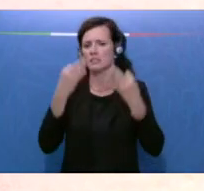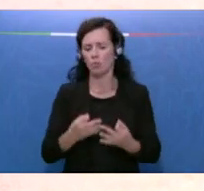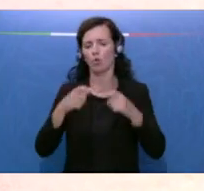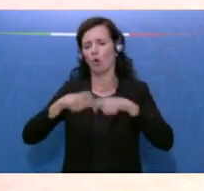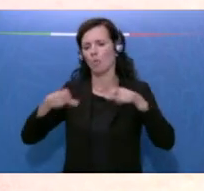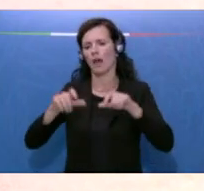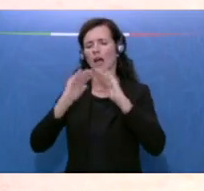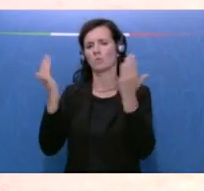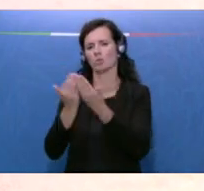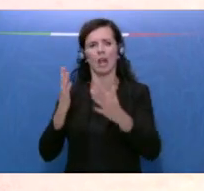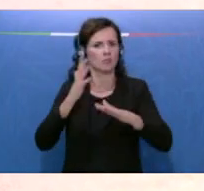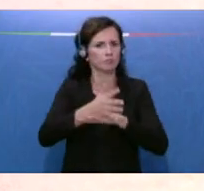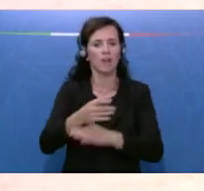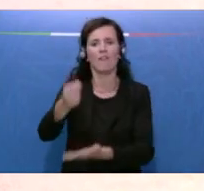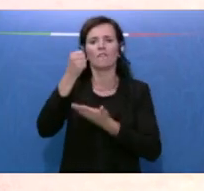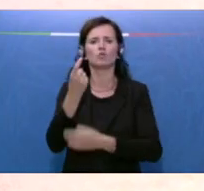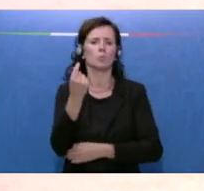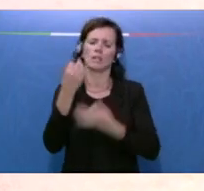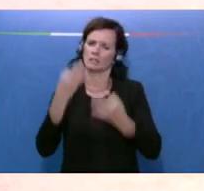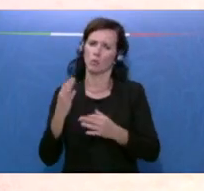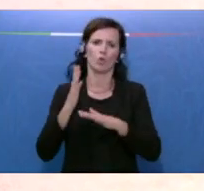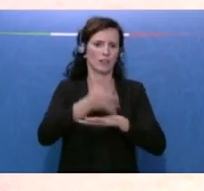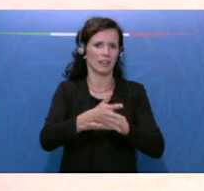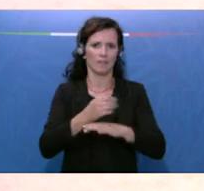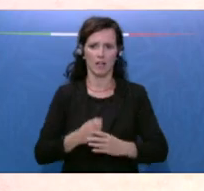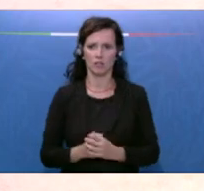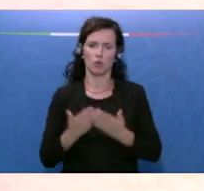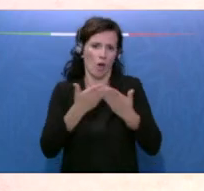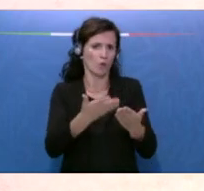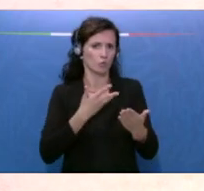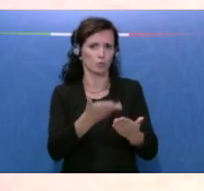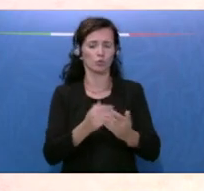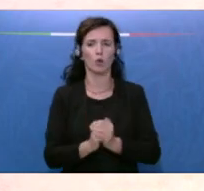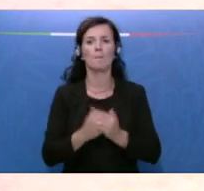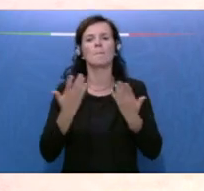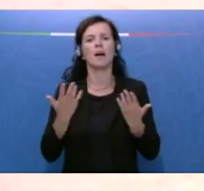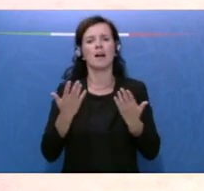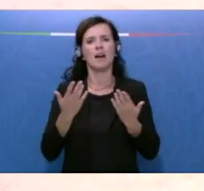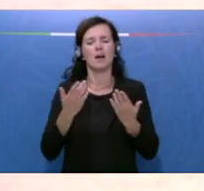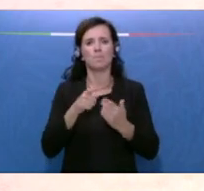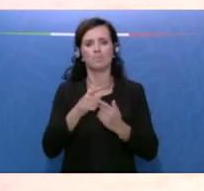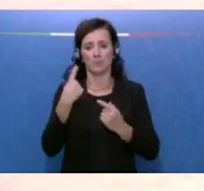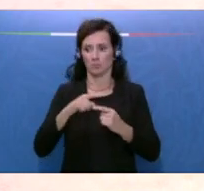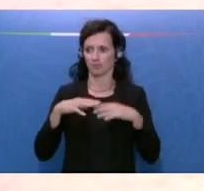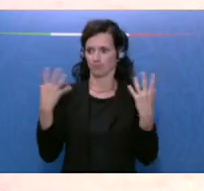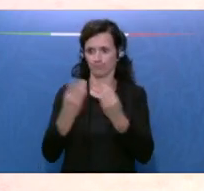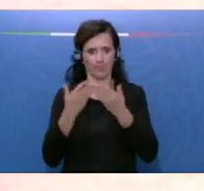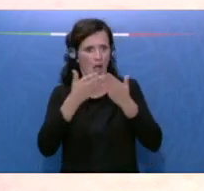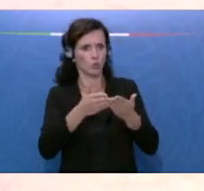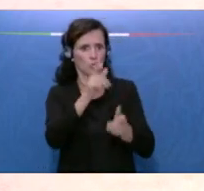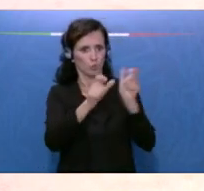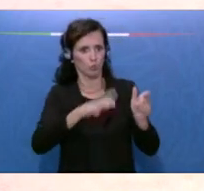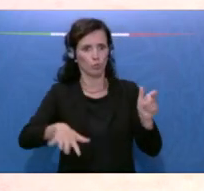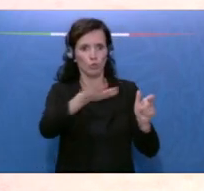mondiale e del fondo monetario e la cosa va un po più in là però ecco della risposta umanitaria perché per